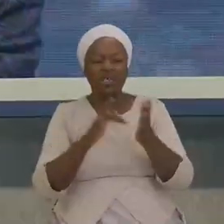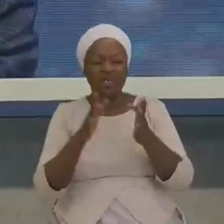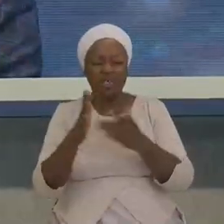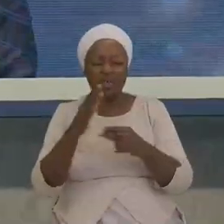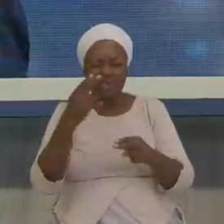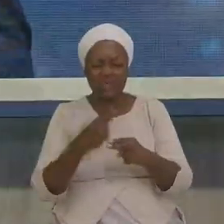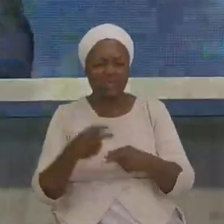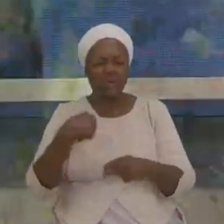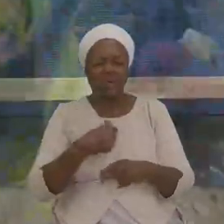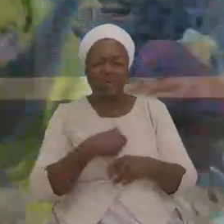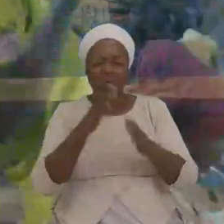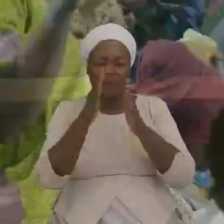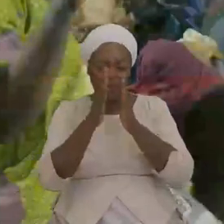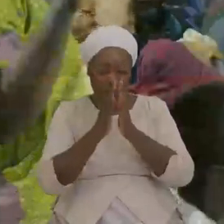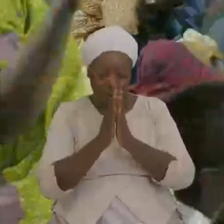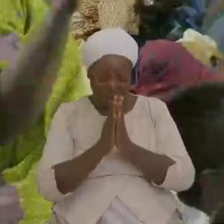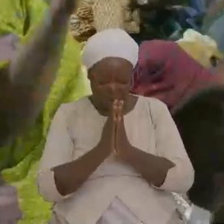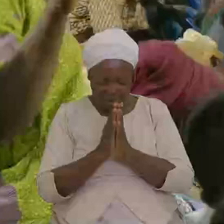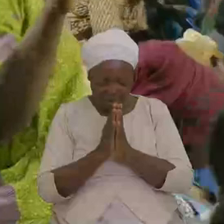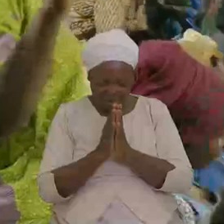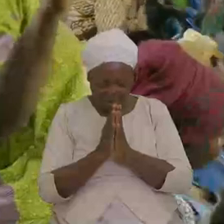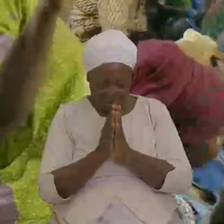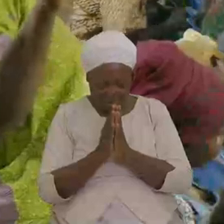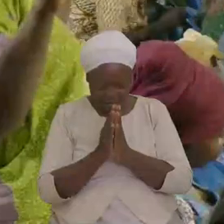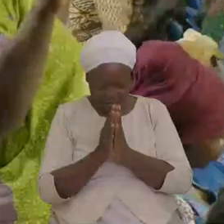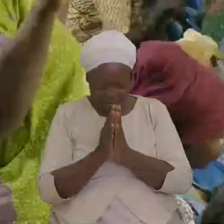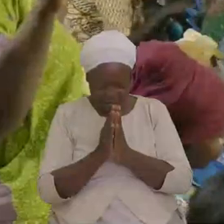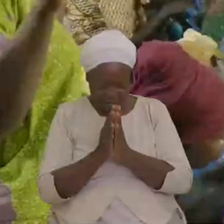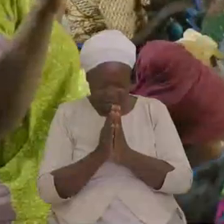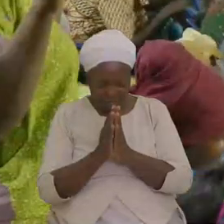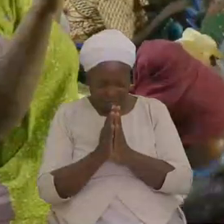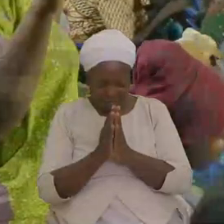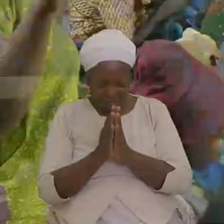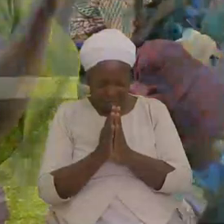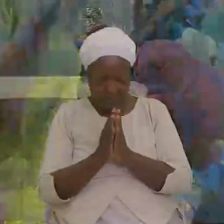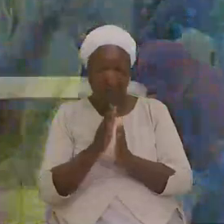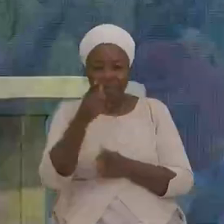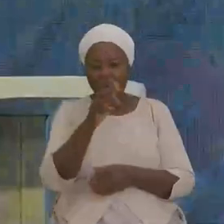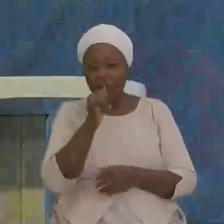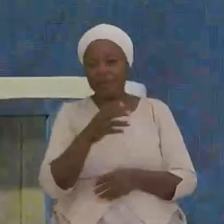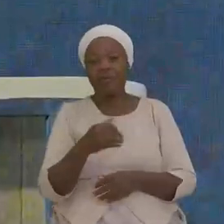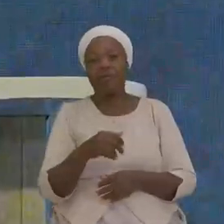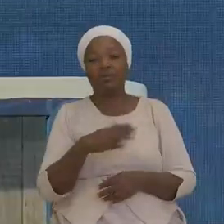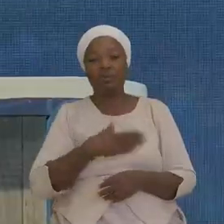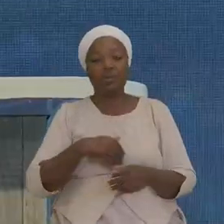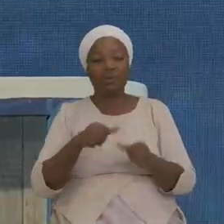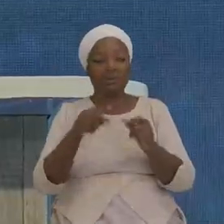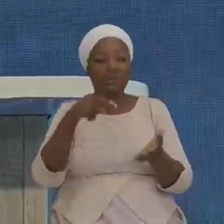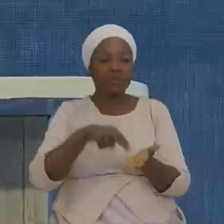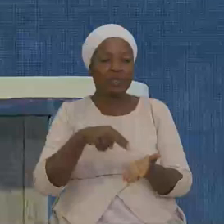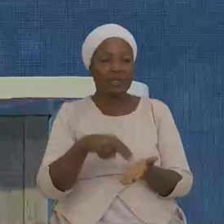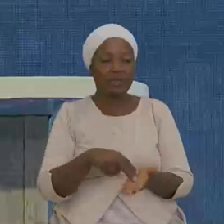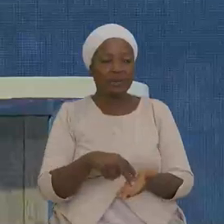Au nom de Jésus, nous prions Que Dieu bénisse toujours debout.